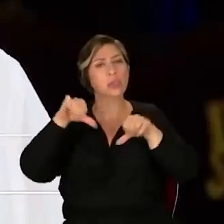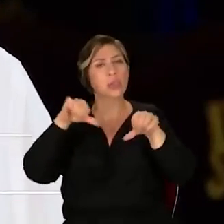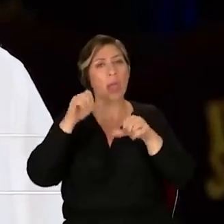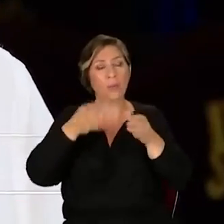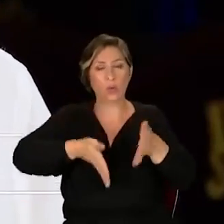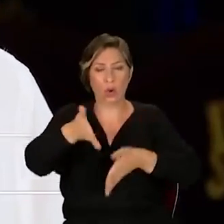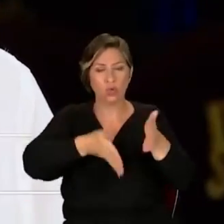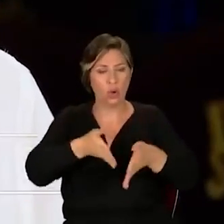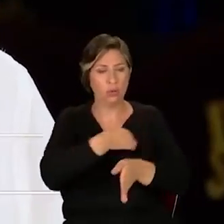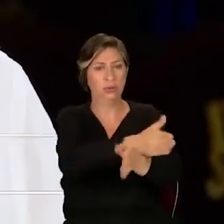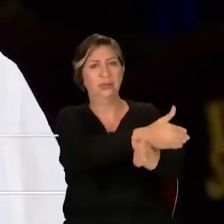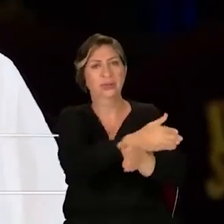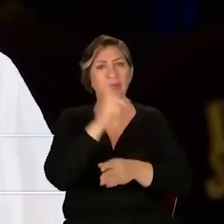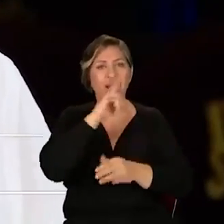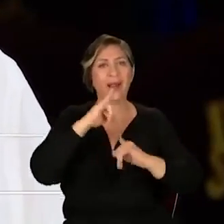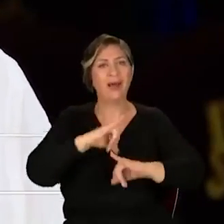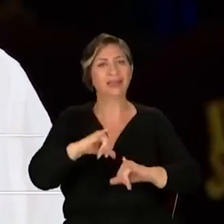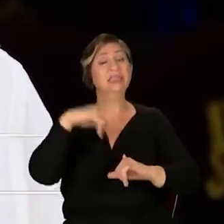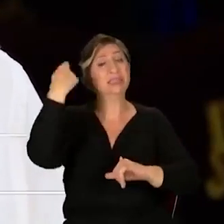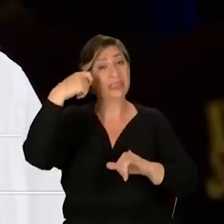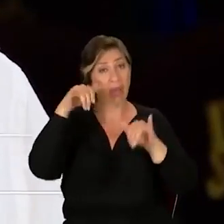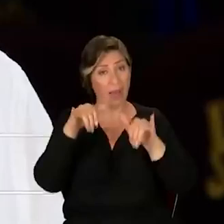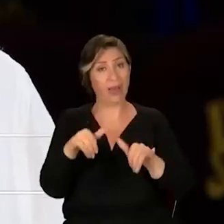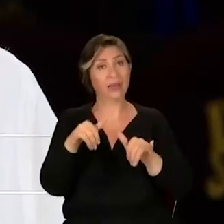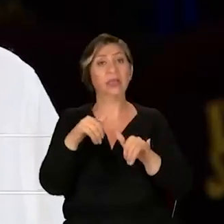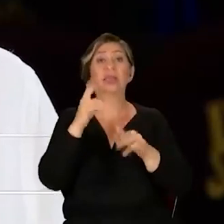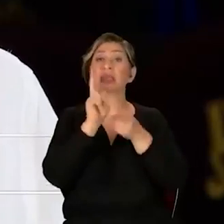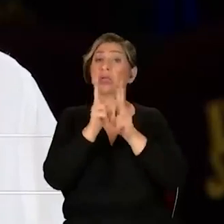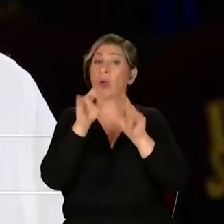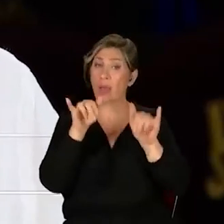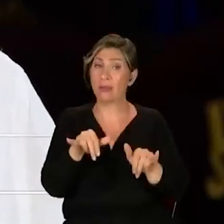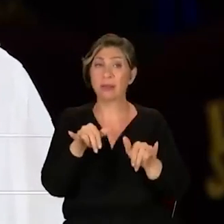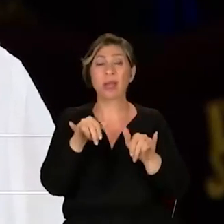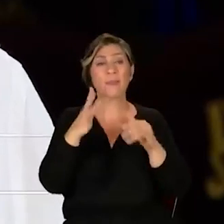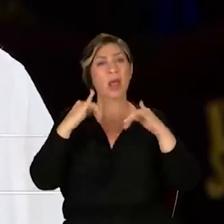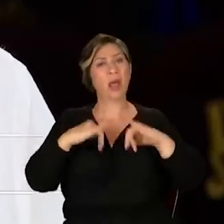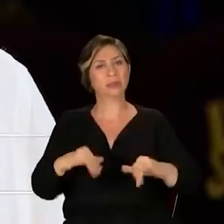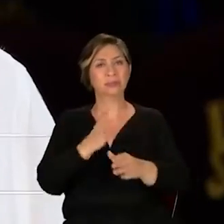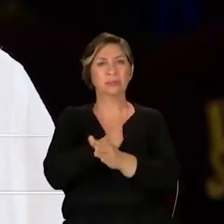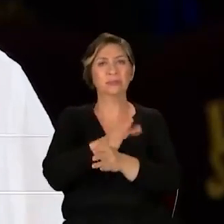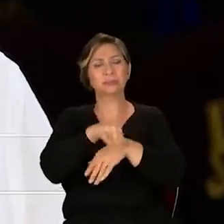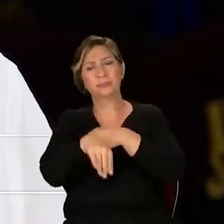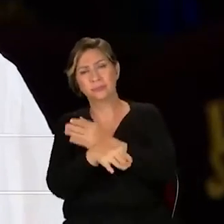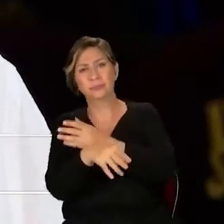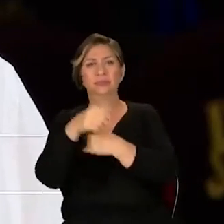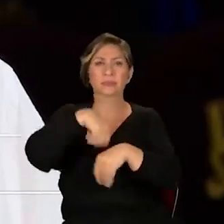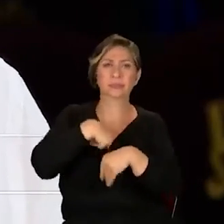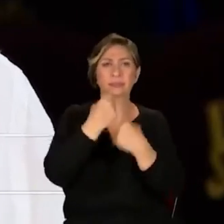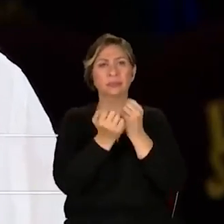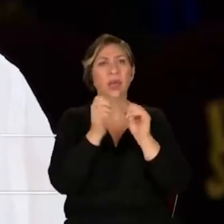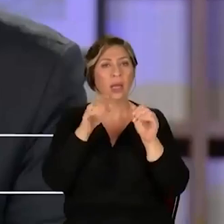hep koridor kenarını seçerler. Sinemada da öyledir. Tiyatroda da öyledir. Hep böyle rahat hareket edecekleri ortamları